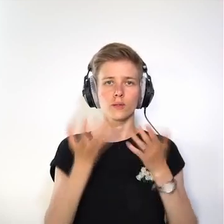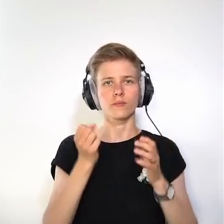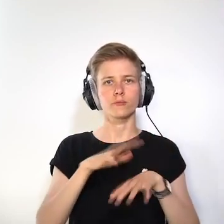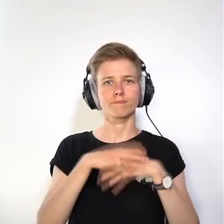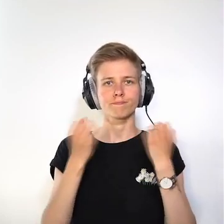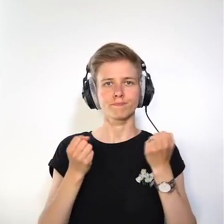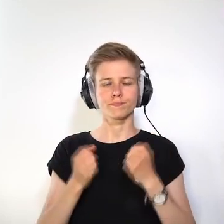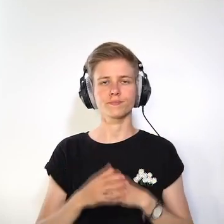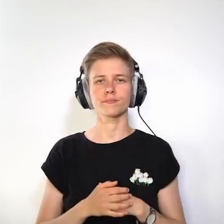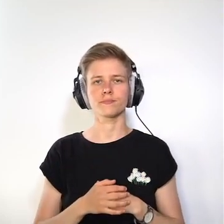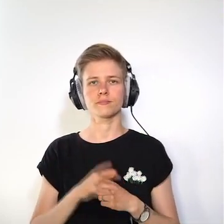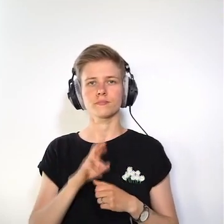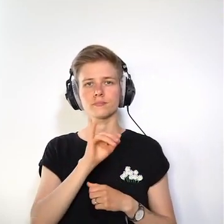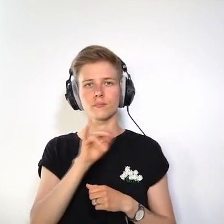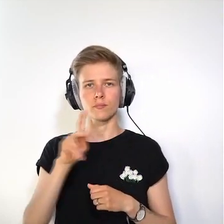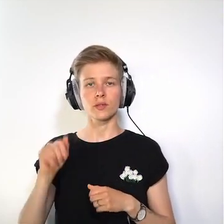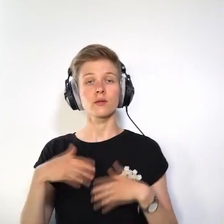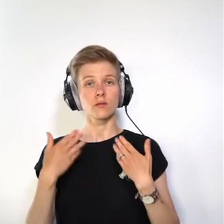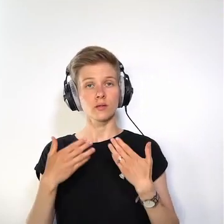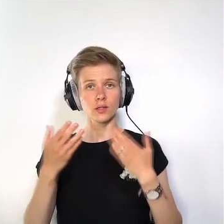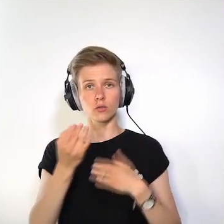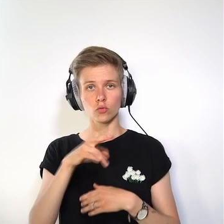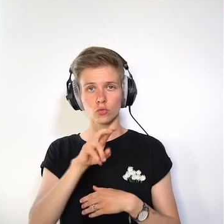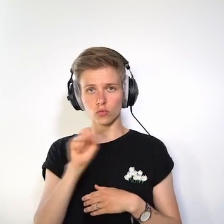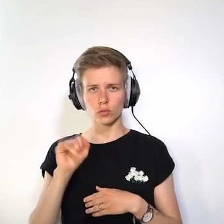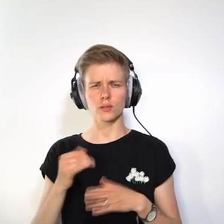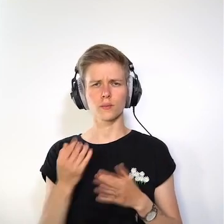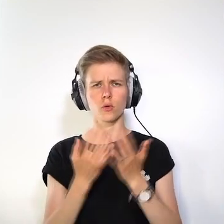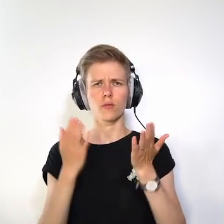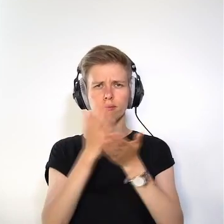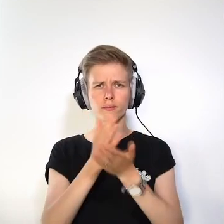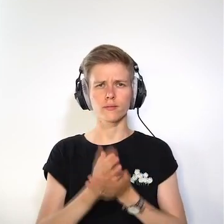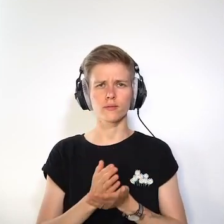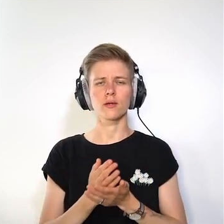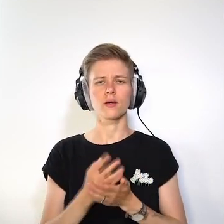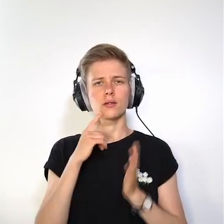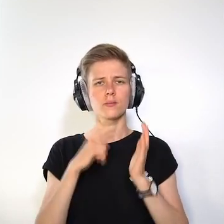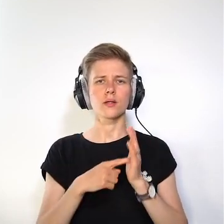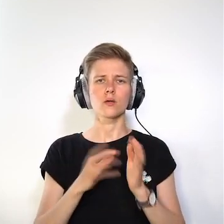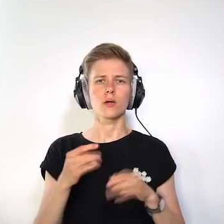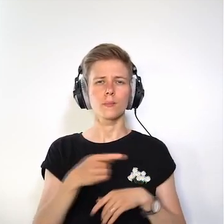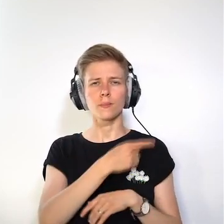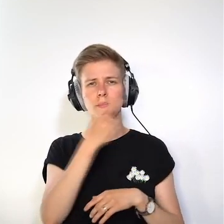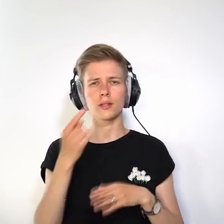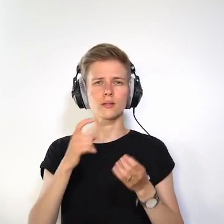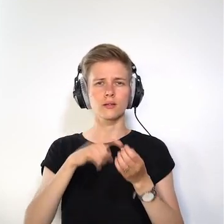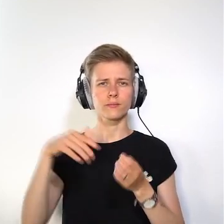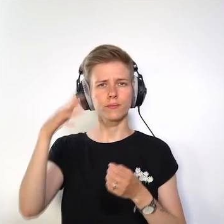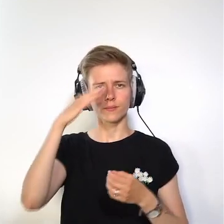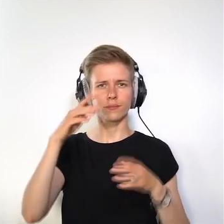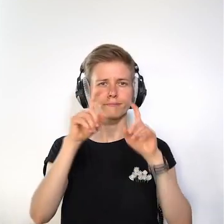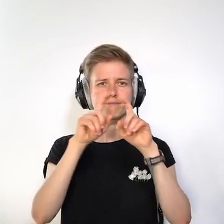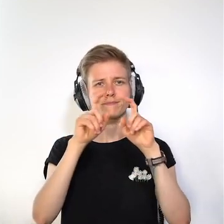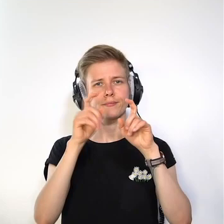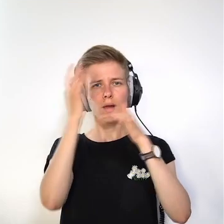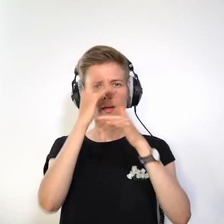Kiitos Jussi. Tässä tuli mun mielestä monta tosi keskeistä asiaa. Eli ensinnäkin tämä, että miten pitkään tavallaan semmoiset medikalisoivat käsitykset on eläneet